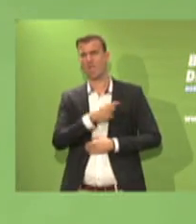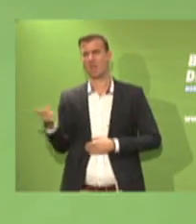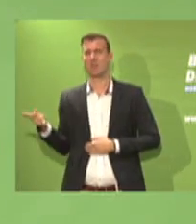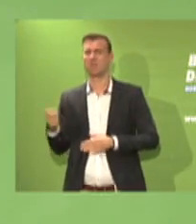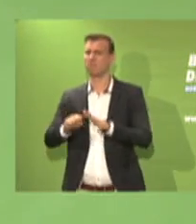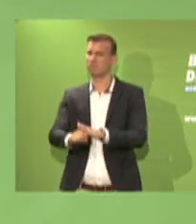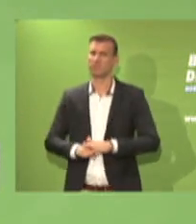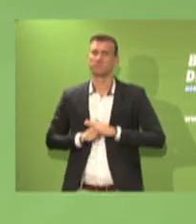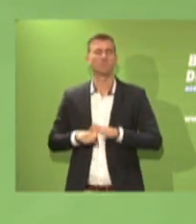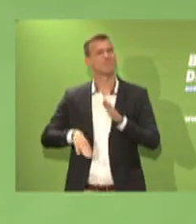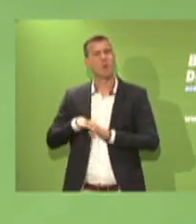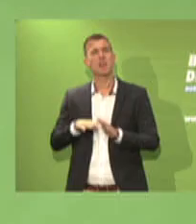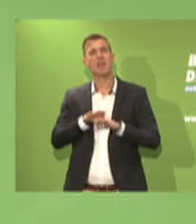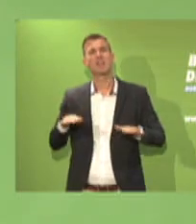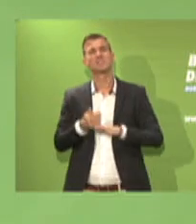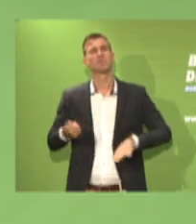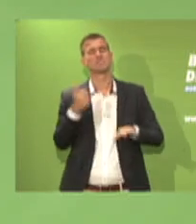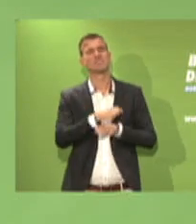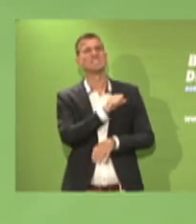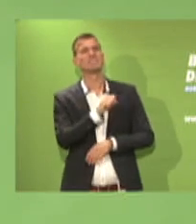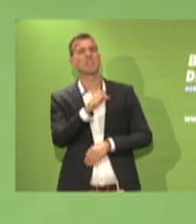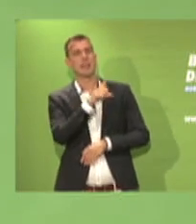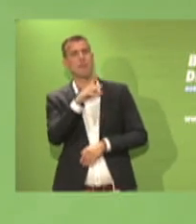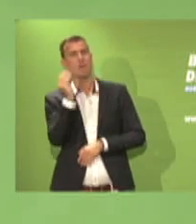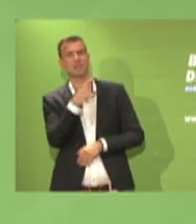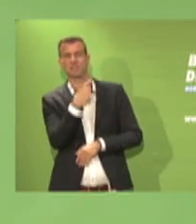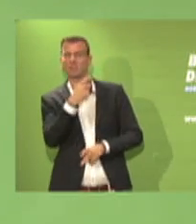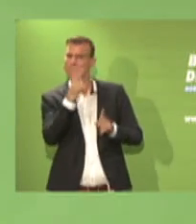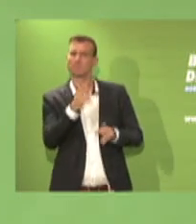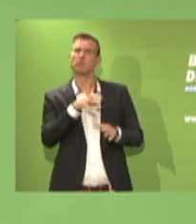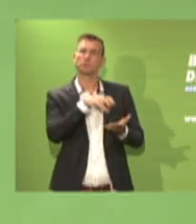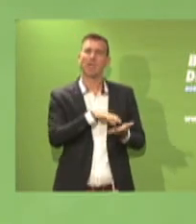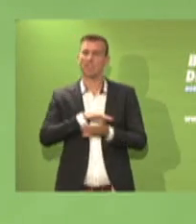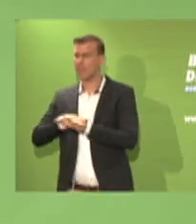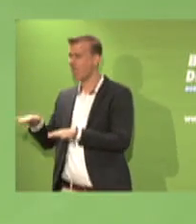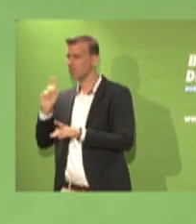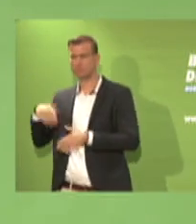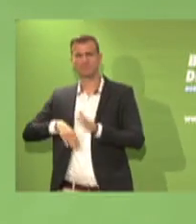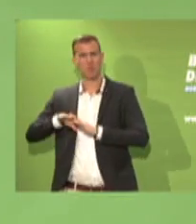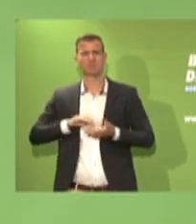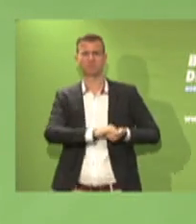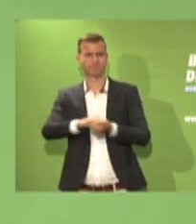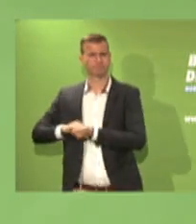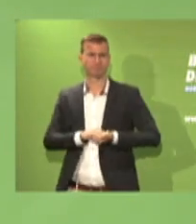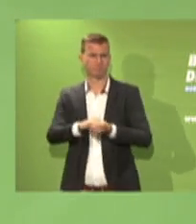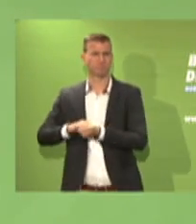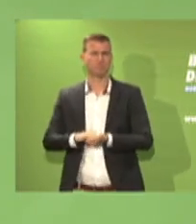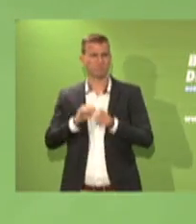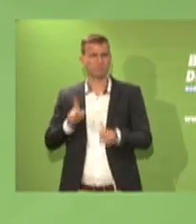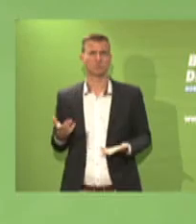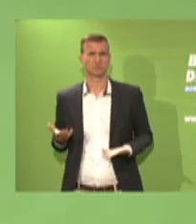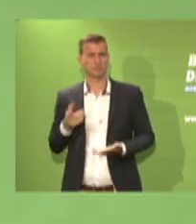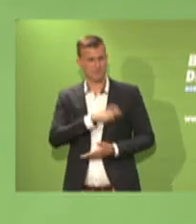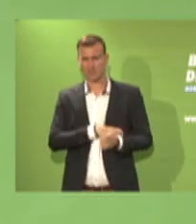Es ist völlig richtig, was unser Landesvorsitzender Sven Lehmann hier sagt. Stadt und Land Hand in Hand. Wir müssen es gemeinsam machen, mit den Menschen